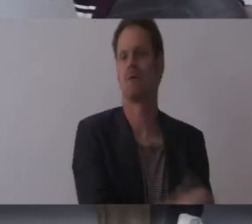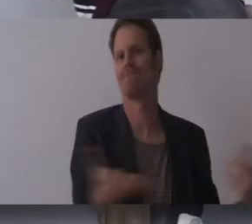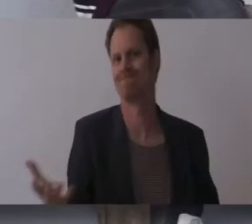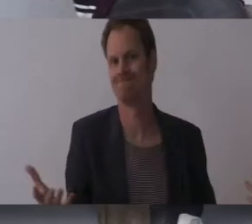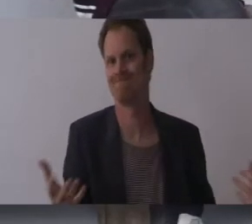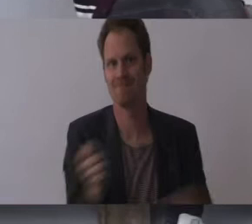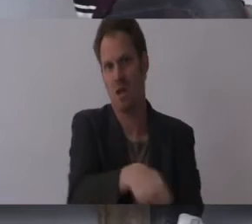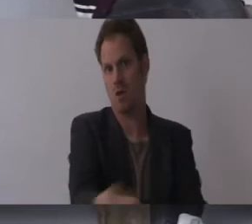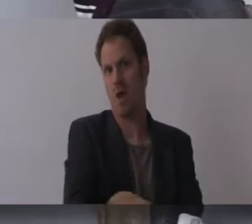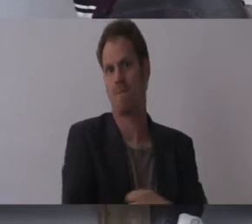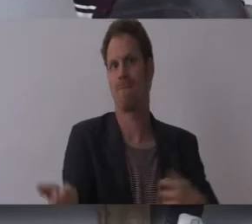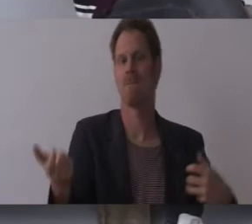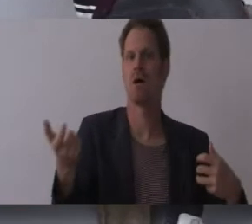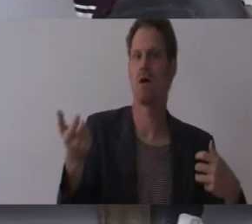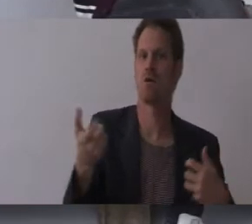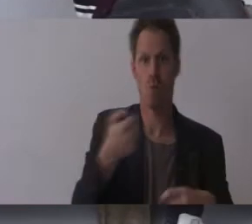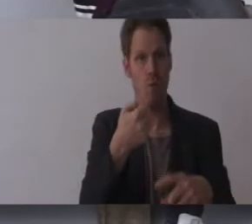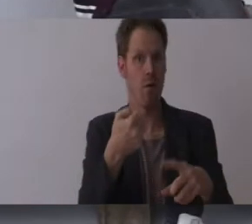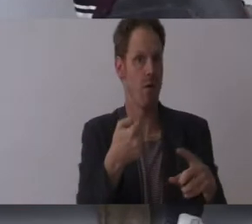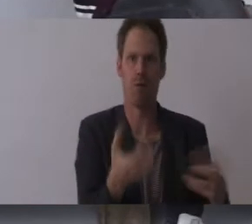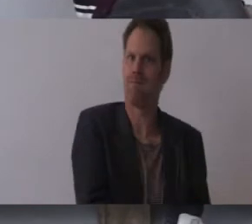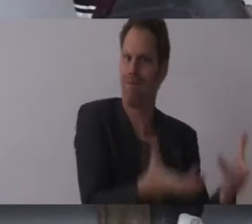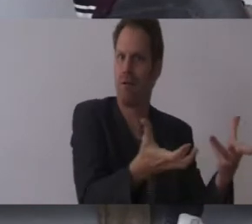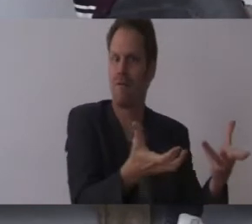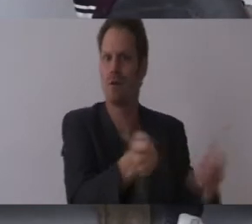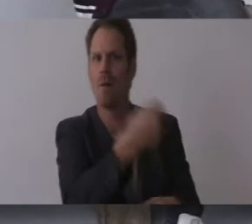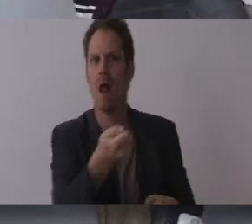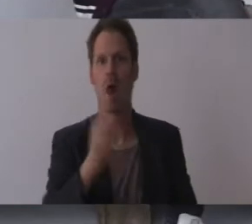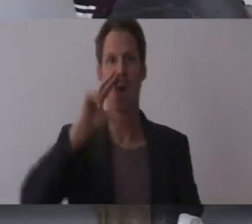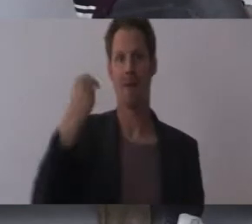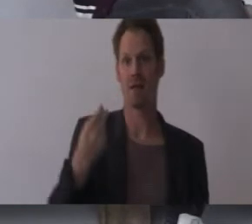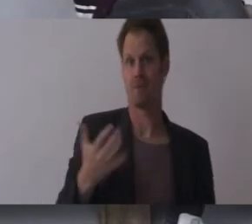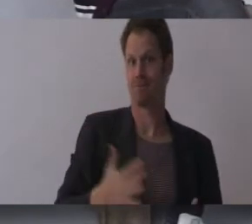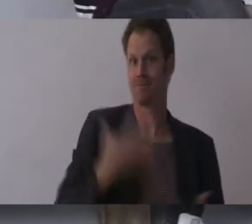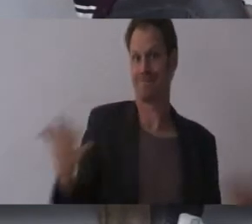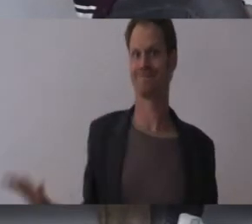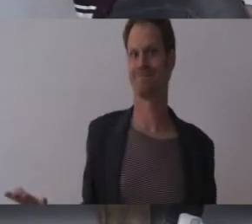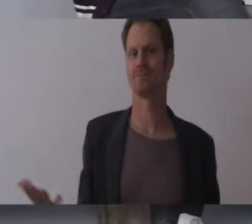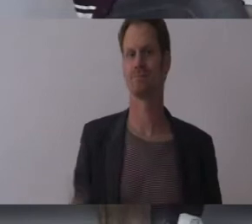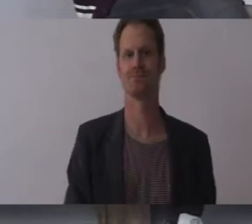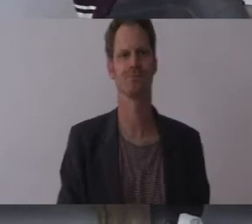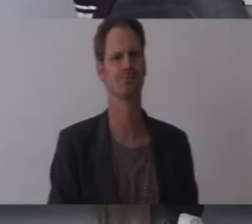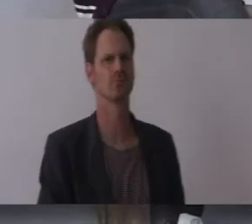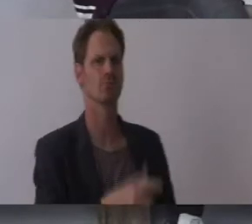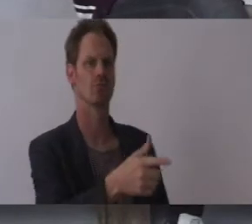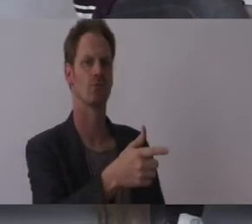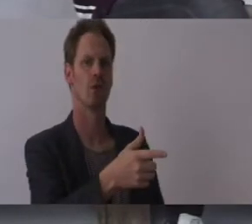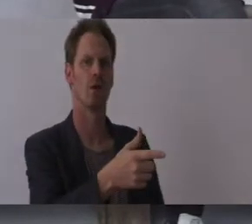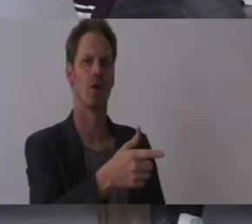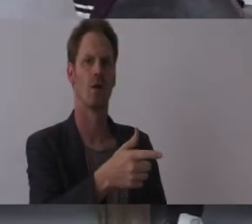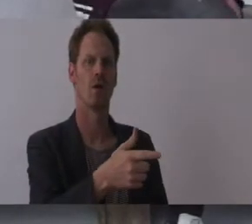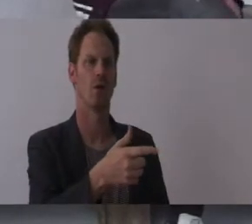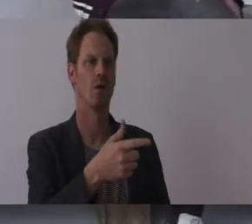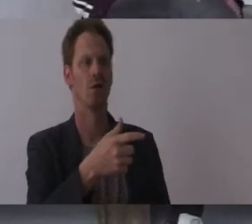homosexuels, et naturellement, nous, c'est quelque chose qu'on défend à partir du moment où on est humaniste. Et votre mode d'action, alors qu'elle est